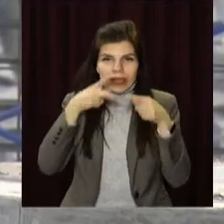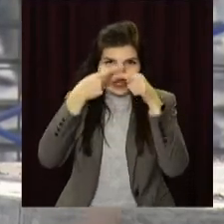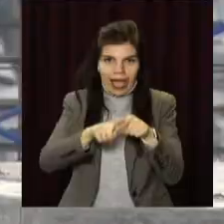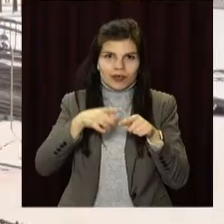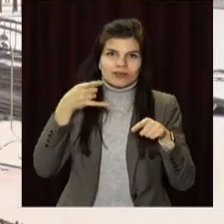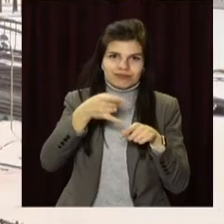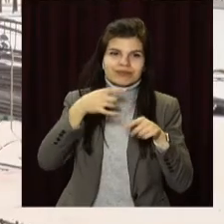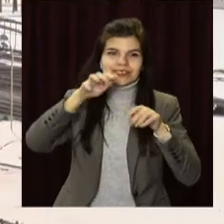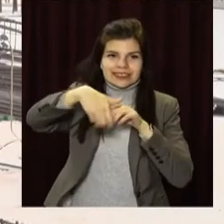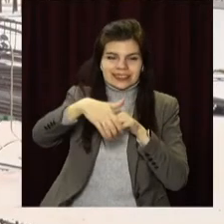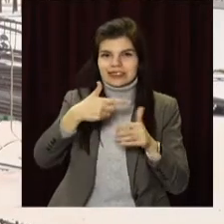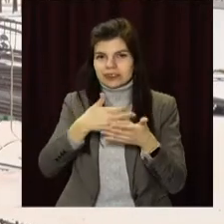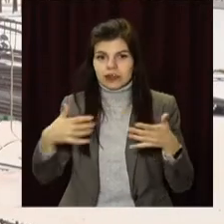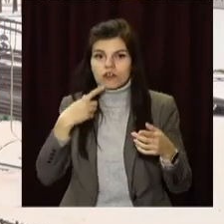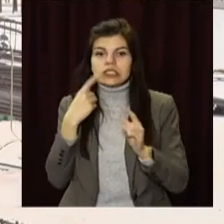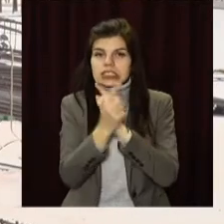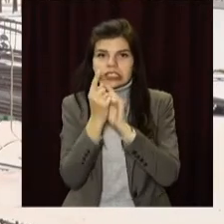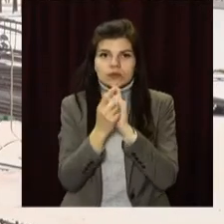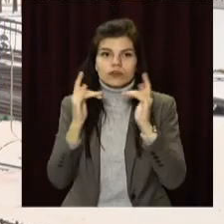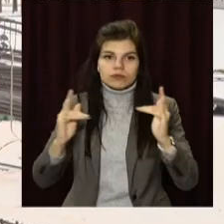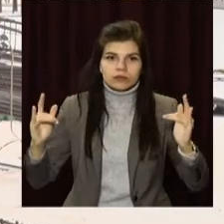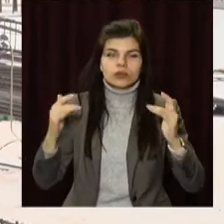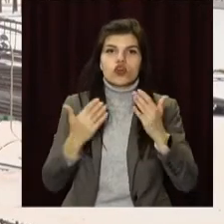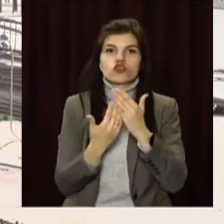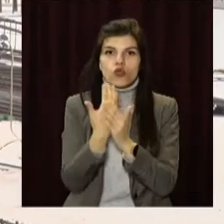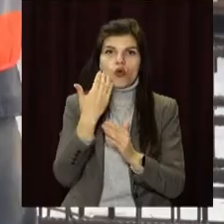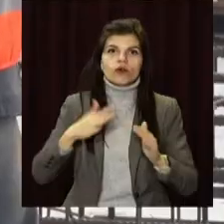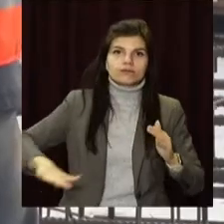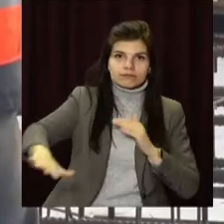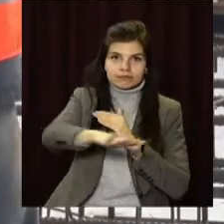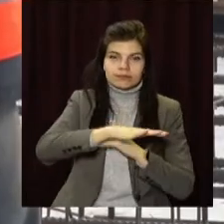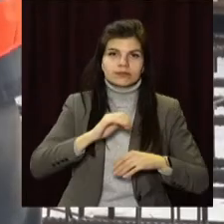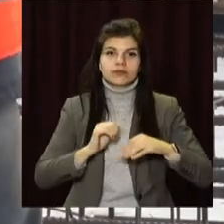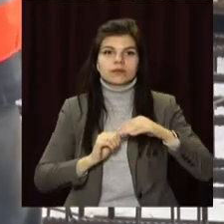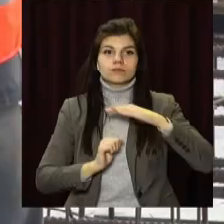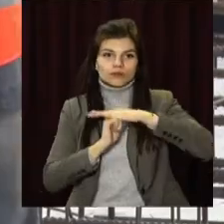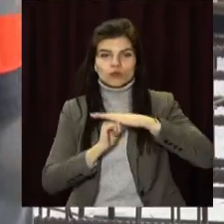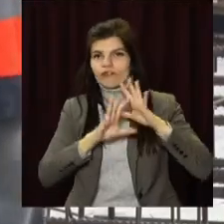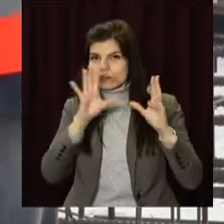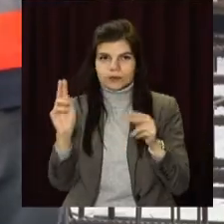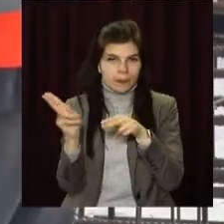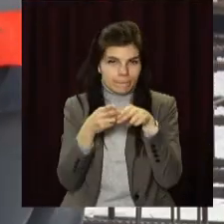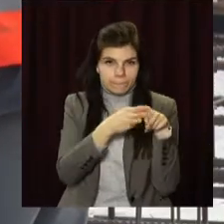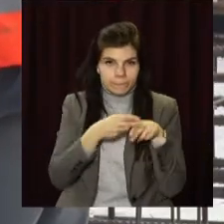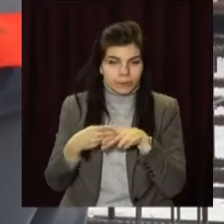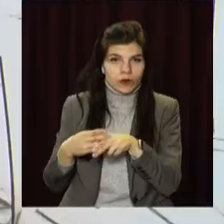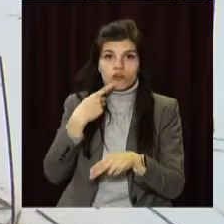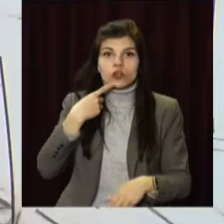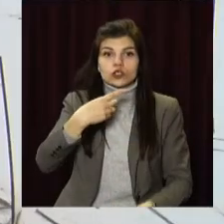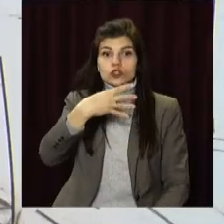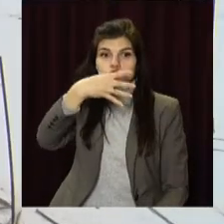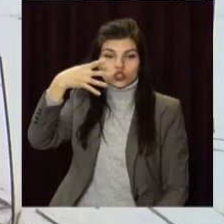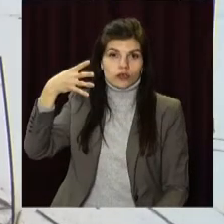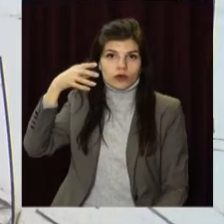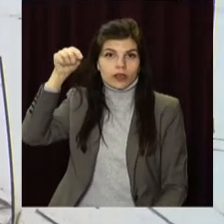проєктом на стадіоні повністю замінять трибуни, встановлять нові сидіння, оновлять підтрибунні приміщення. Зведуть окремо чотириповерхову